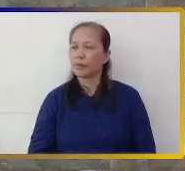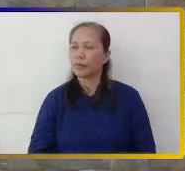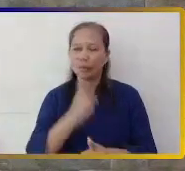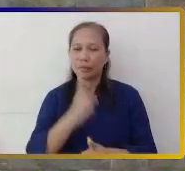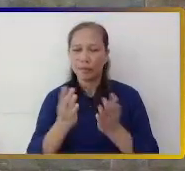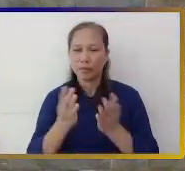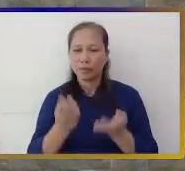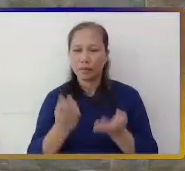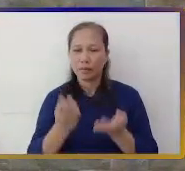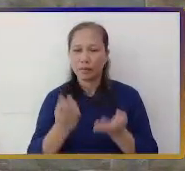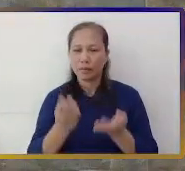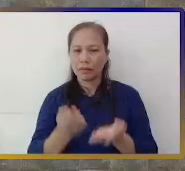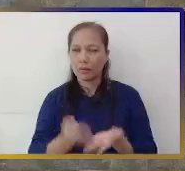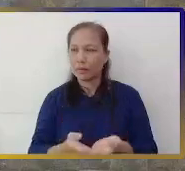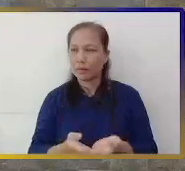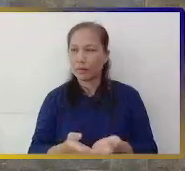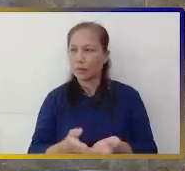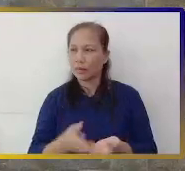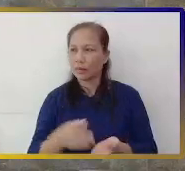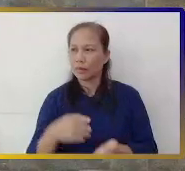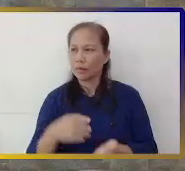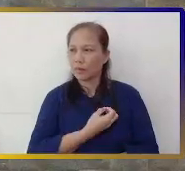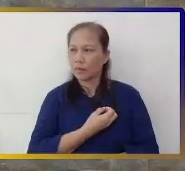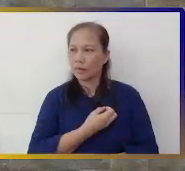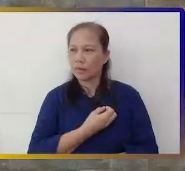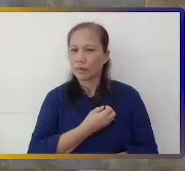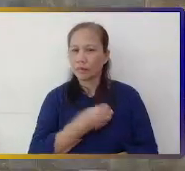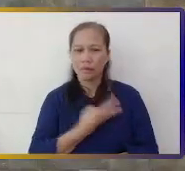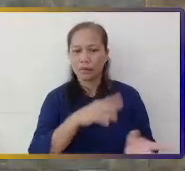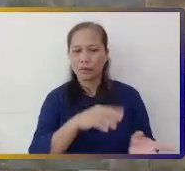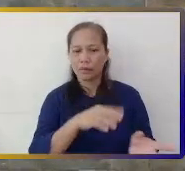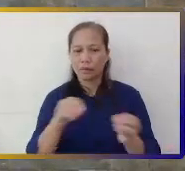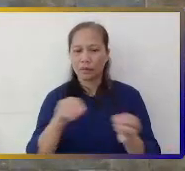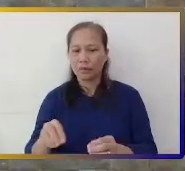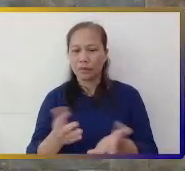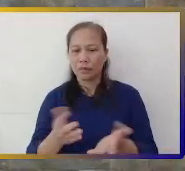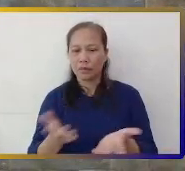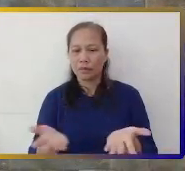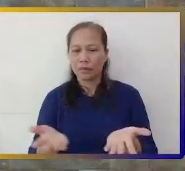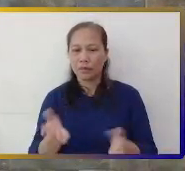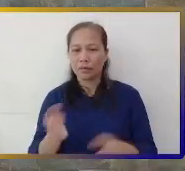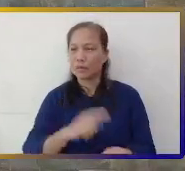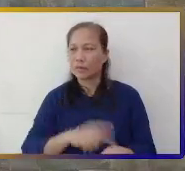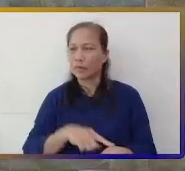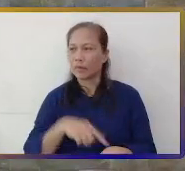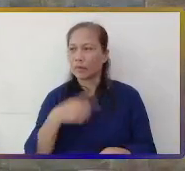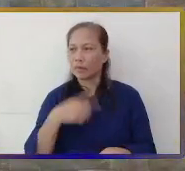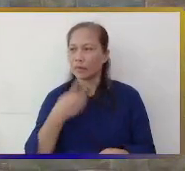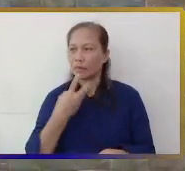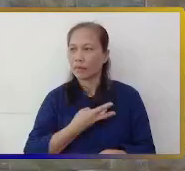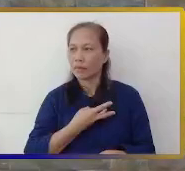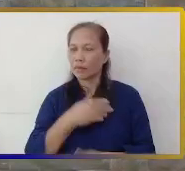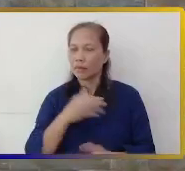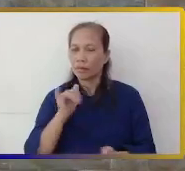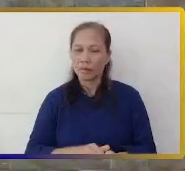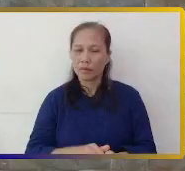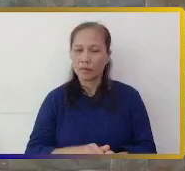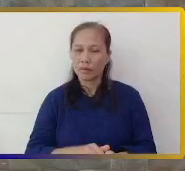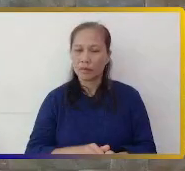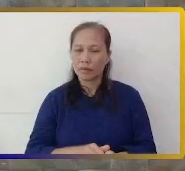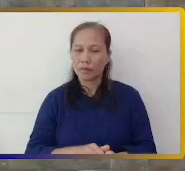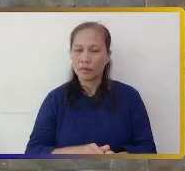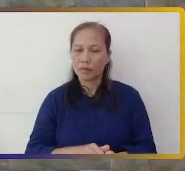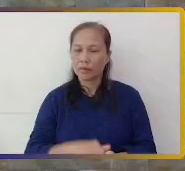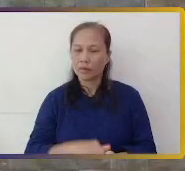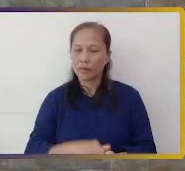authority tandaan po natin ilalagay po natin sa panahon natin ngayon the same thing ang practice the soul authority of the Church of the